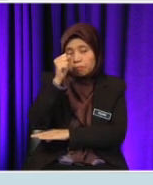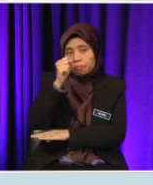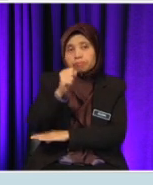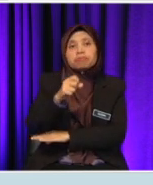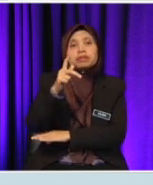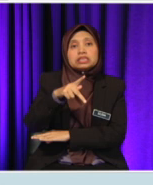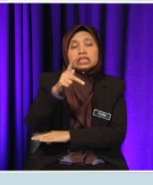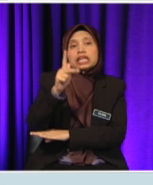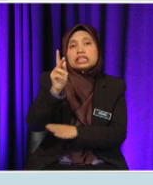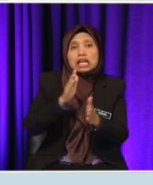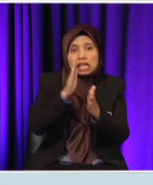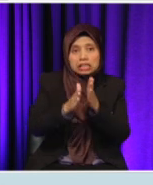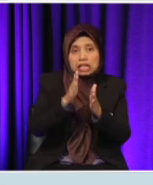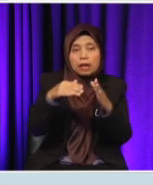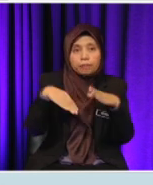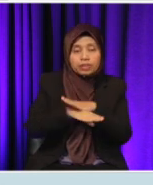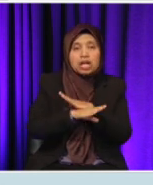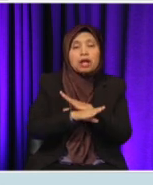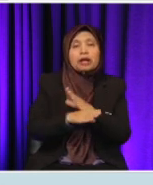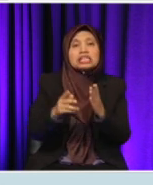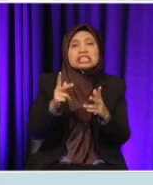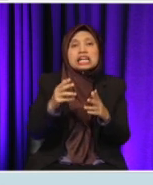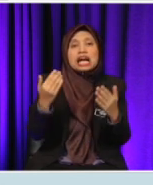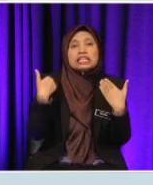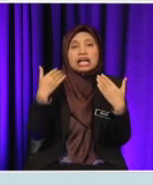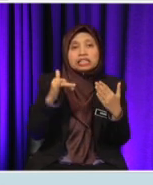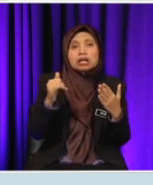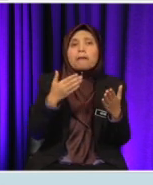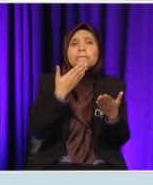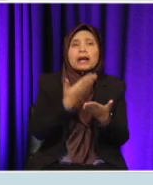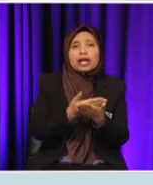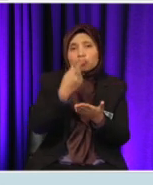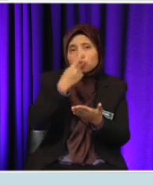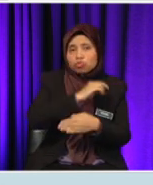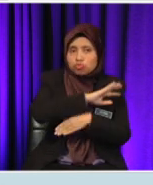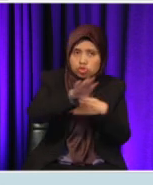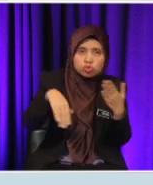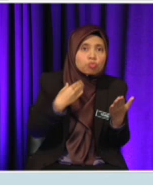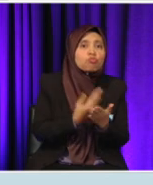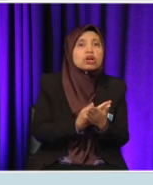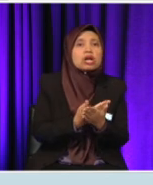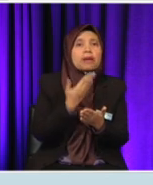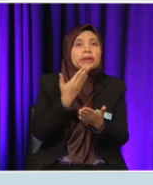dalam keadaan baik dan setia sedemi kebaikan semua masyarakat